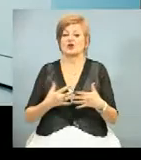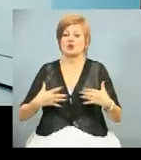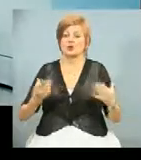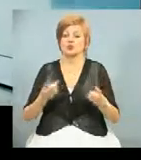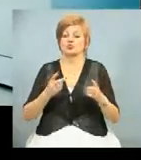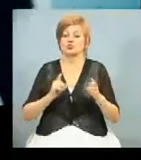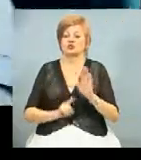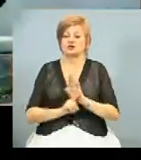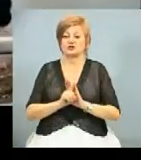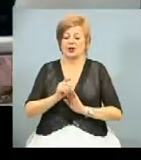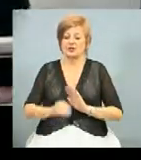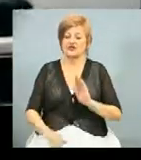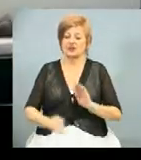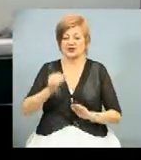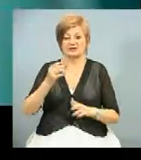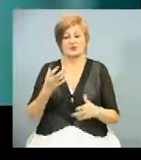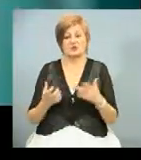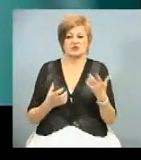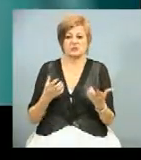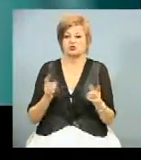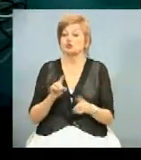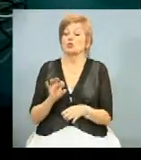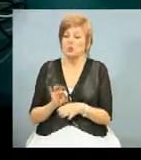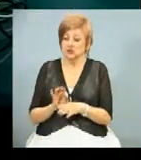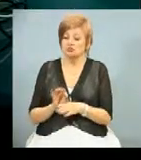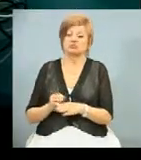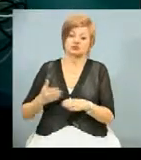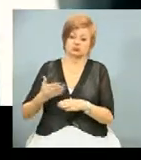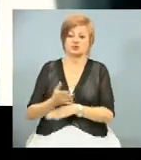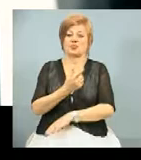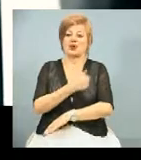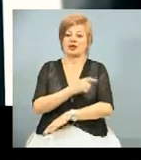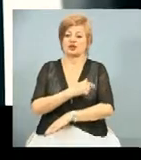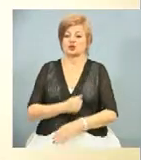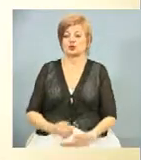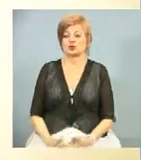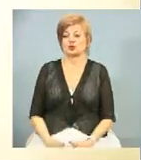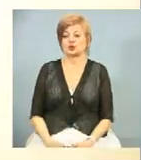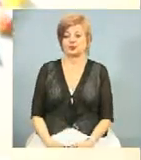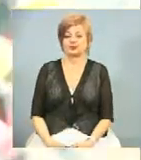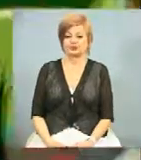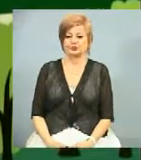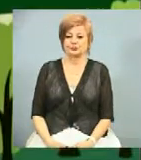піклуватися з самого дитинства. Тільки-но щось заболить – звертайтеся в лікарню.